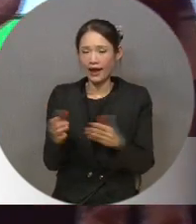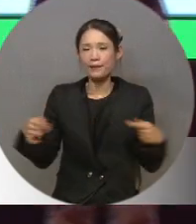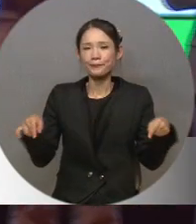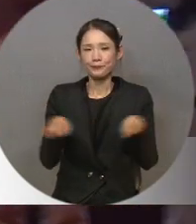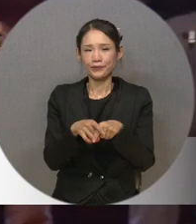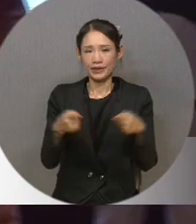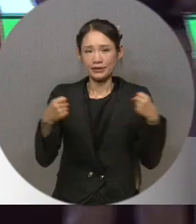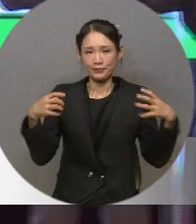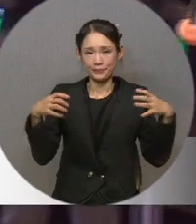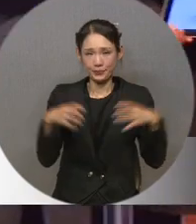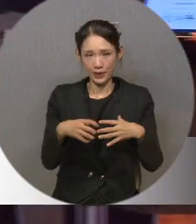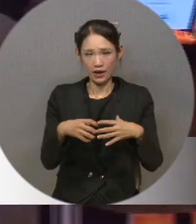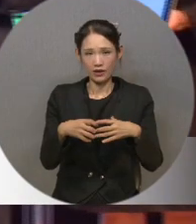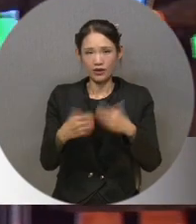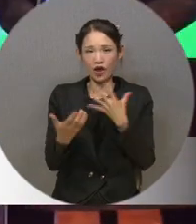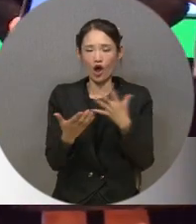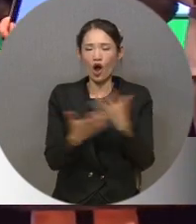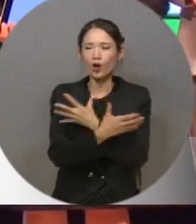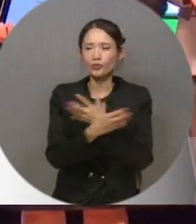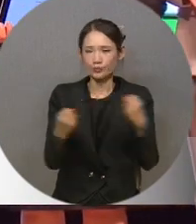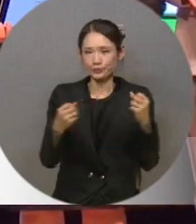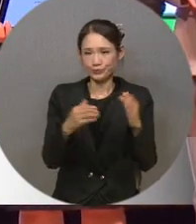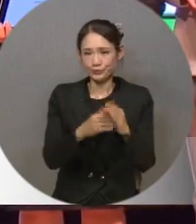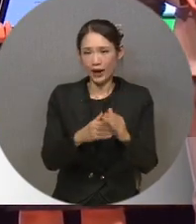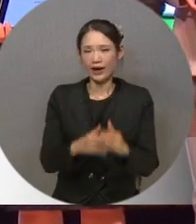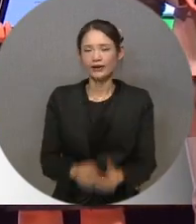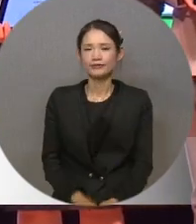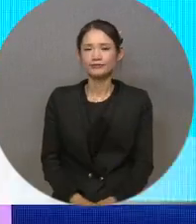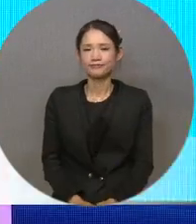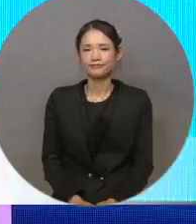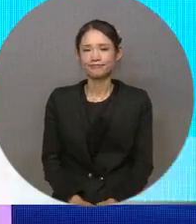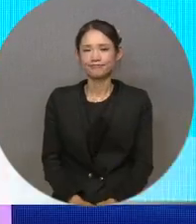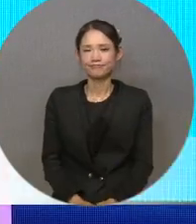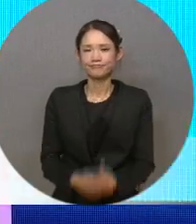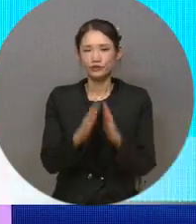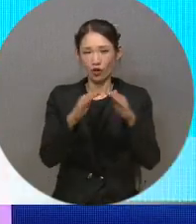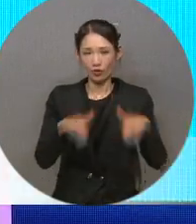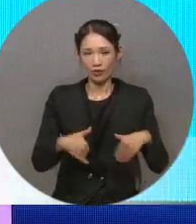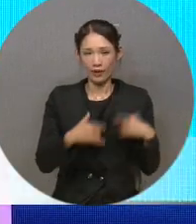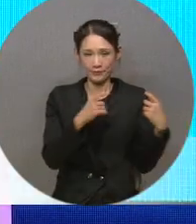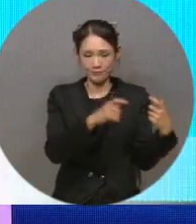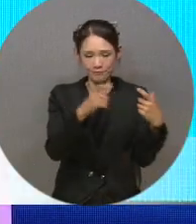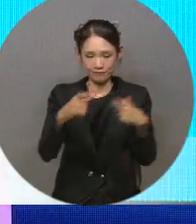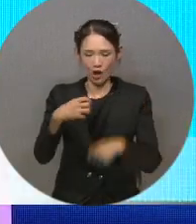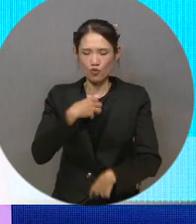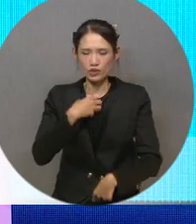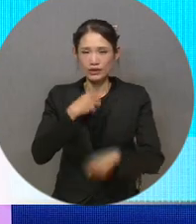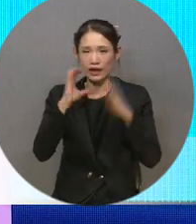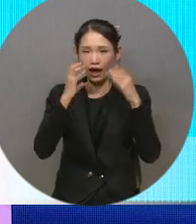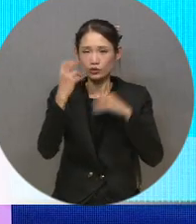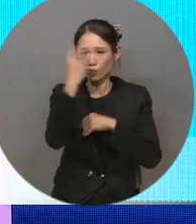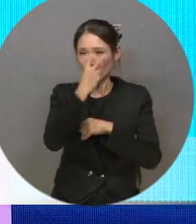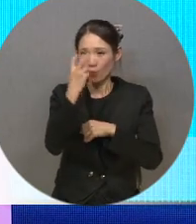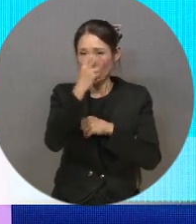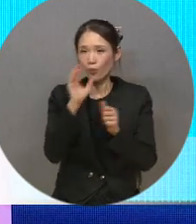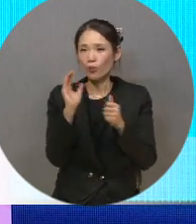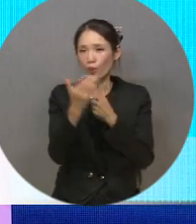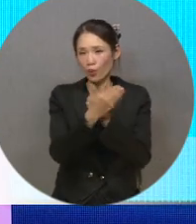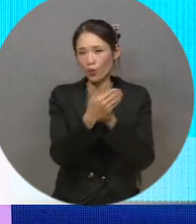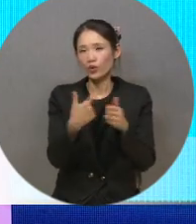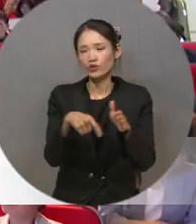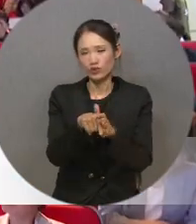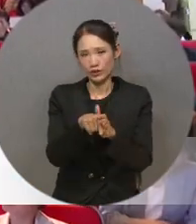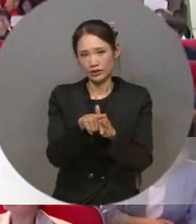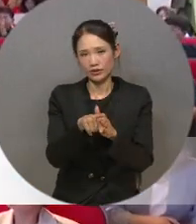취약아동 보호를 위한 업무 협약을 맺었습니다. 전남 각 지역의 위기아동 보호를 위한 인적 안전망이